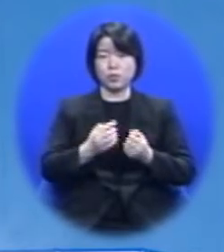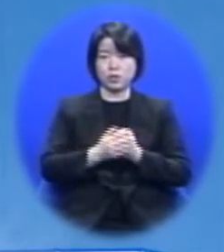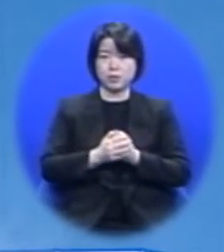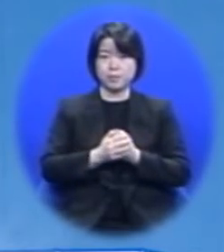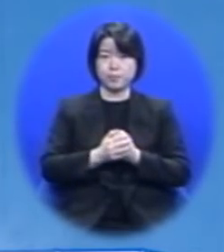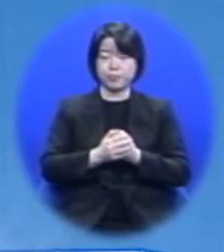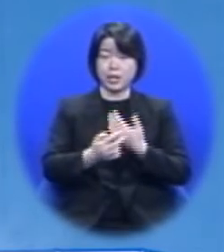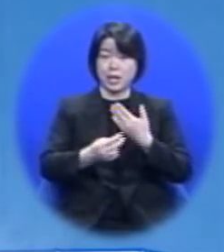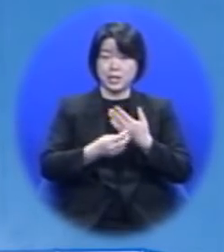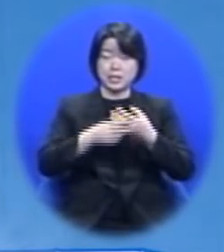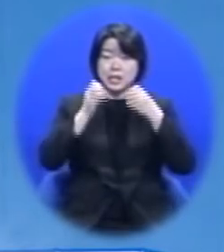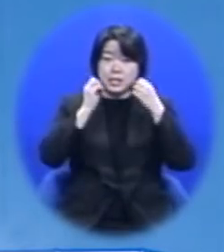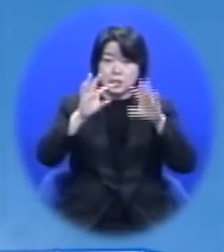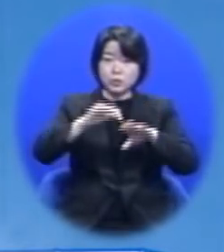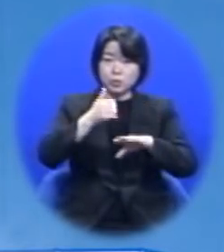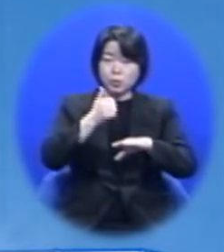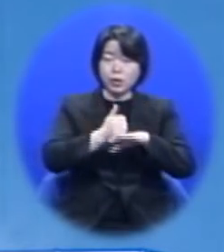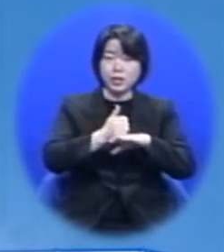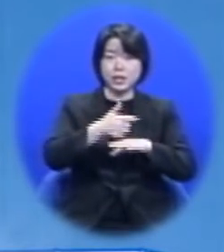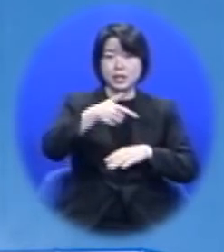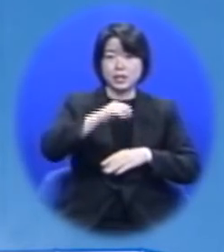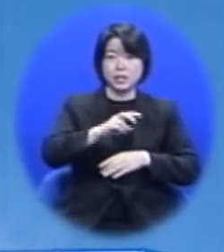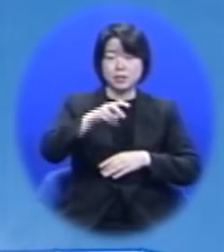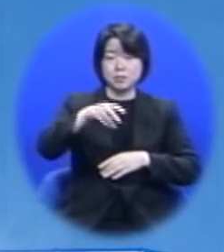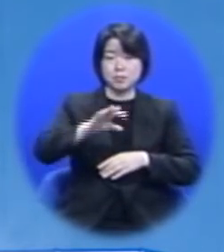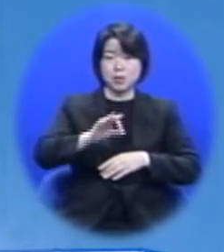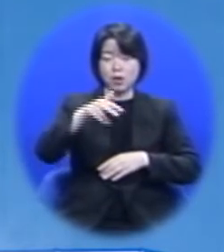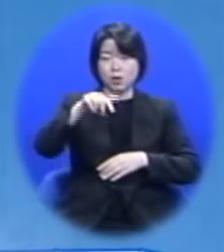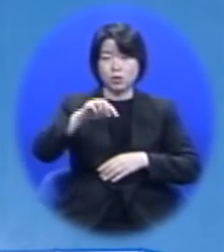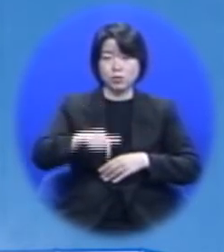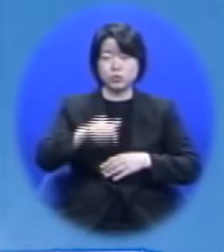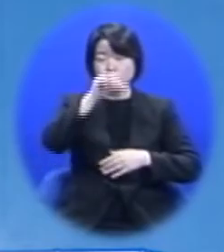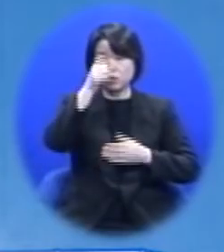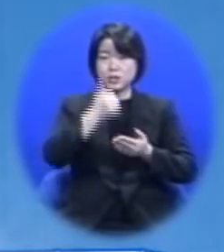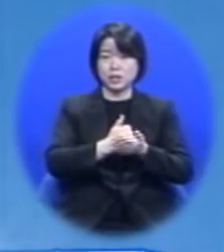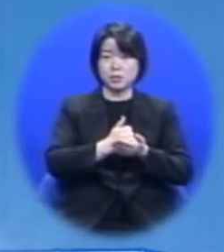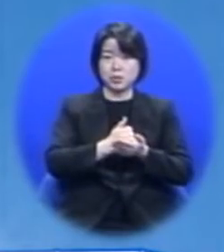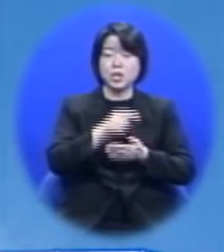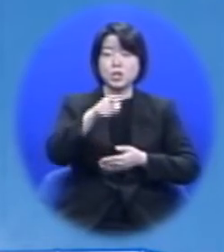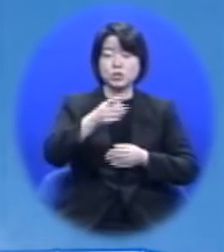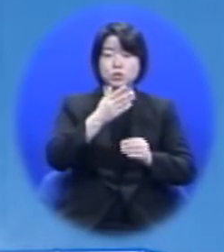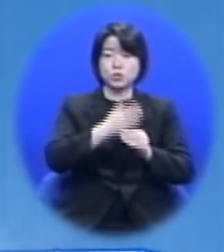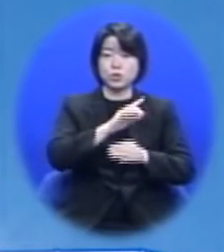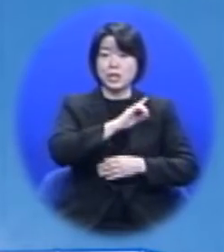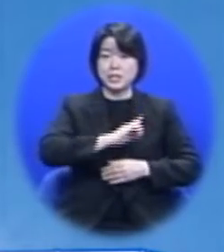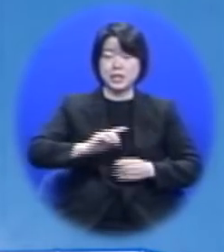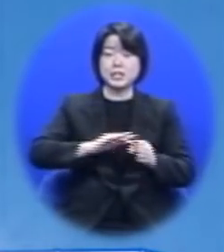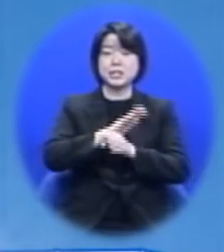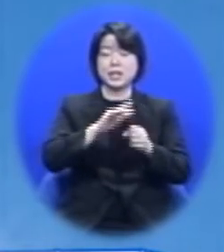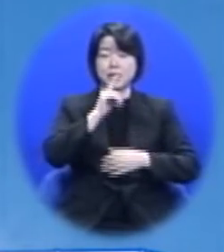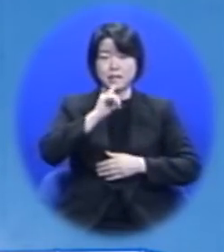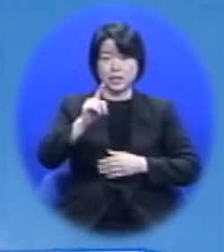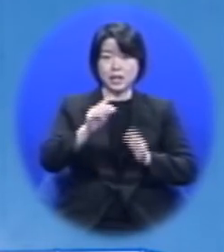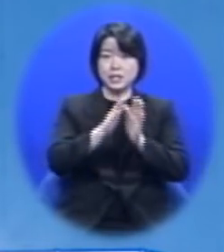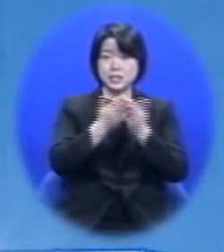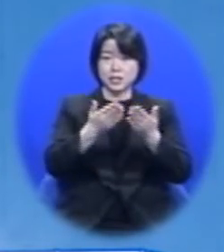이병욱 장로님이 그 중에 제일은 사랑이라 이런 제목의 책에서 이런 구절이